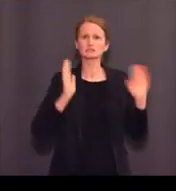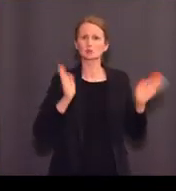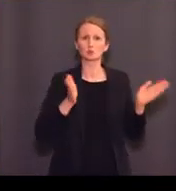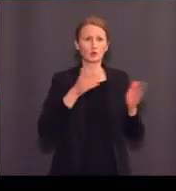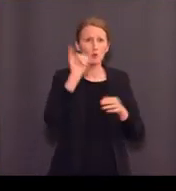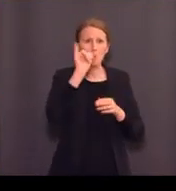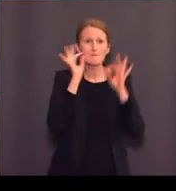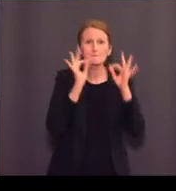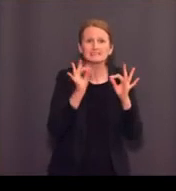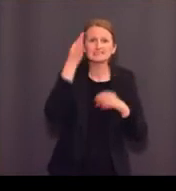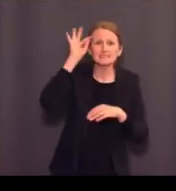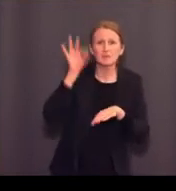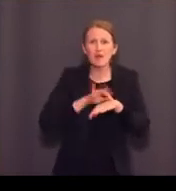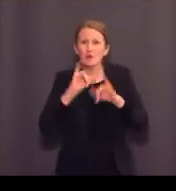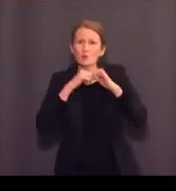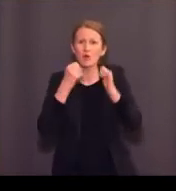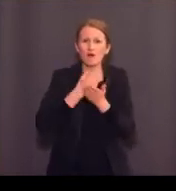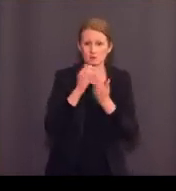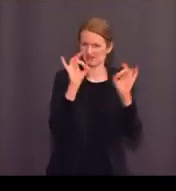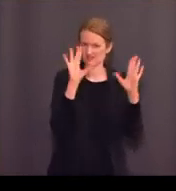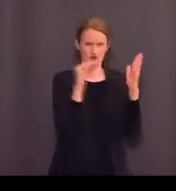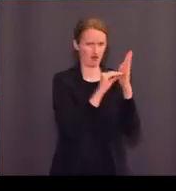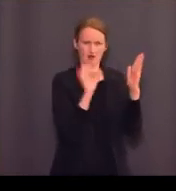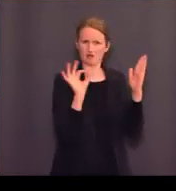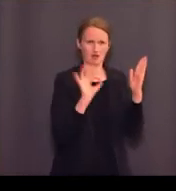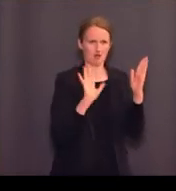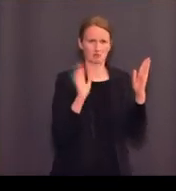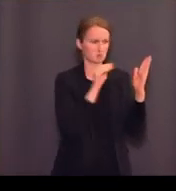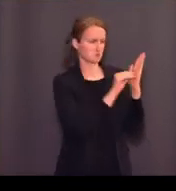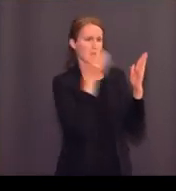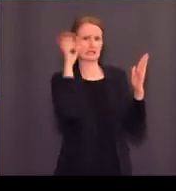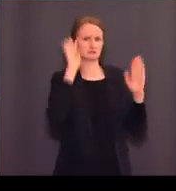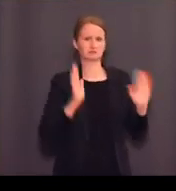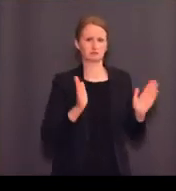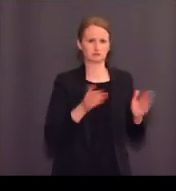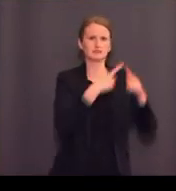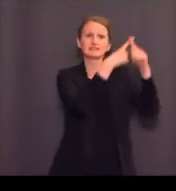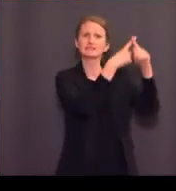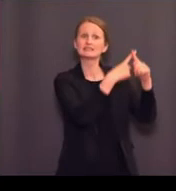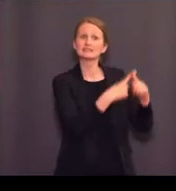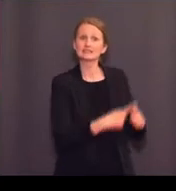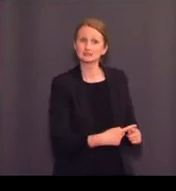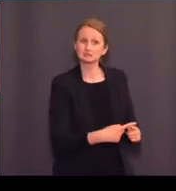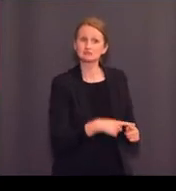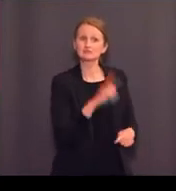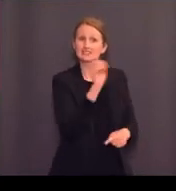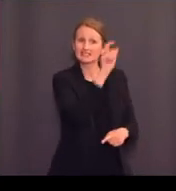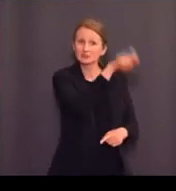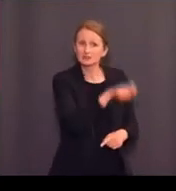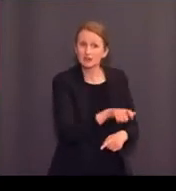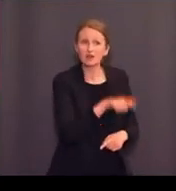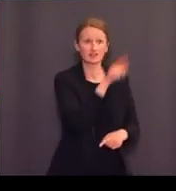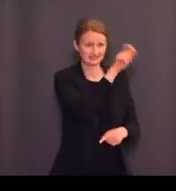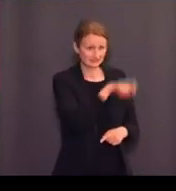Ne figureront sur cette liste que les personnes qui seront considérées à risque selon les